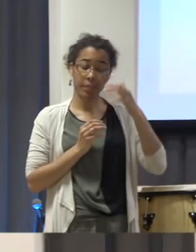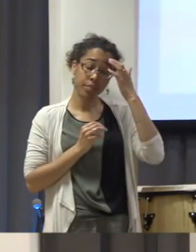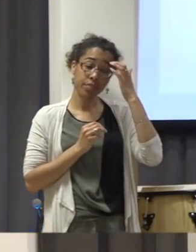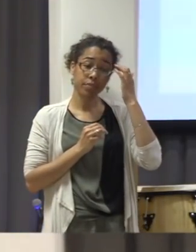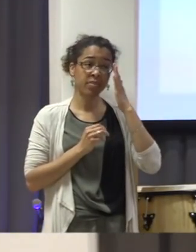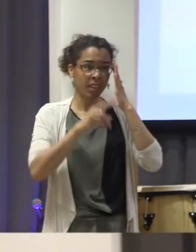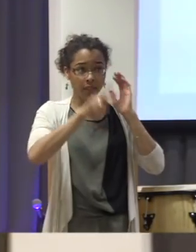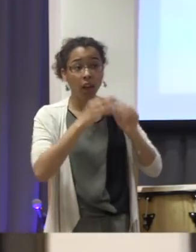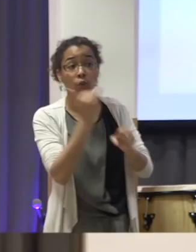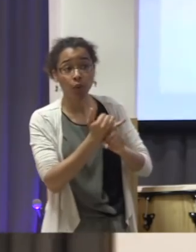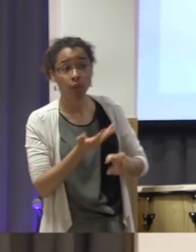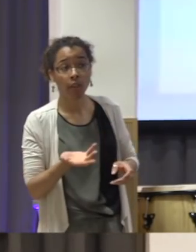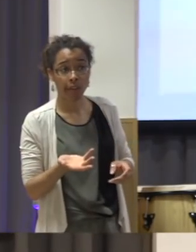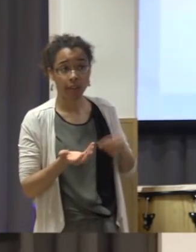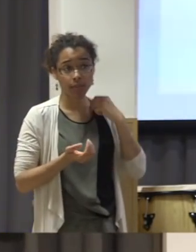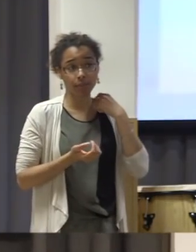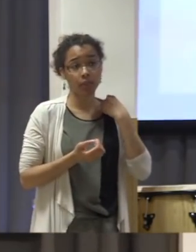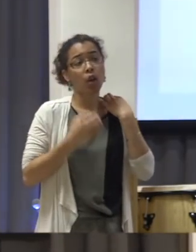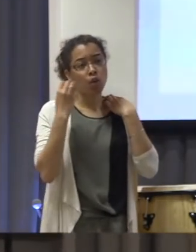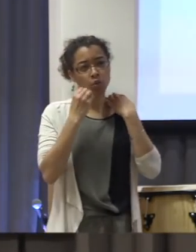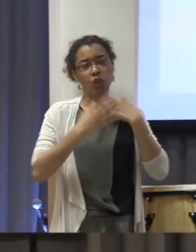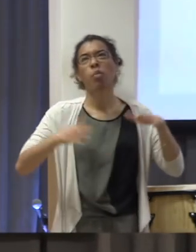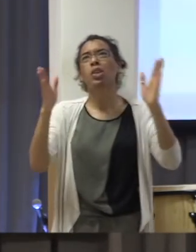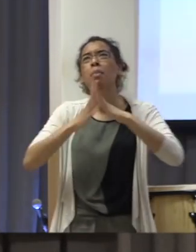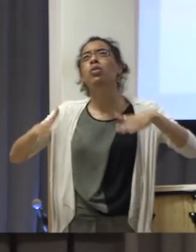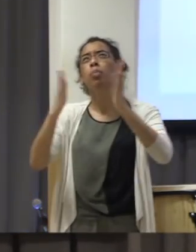Vrai ou faux? Nous avons toujours tendance à demander.